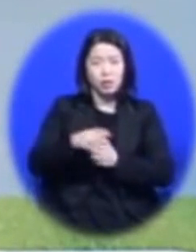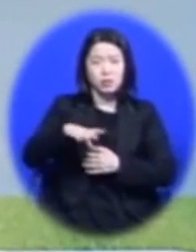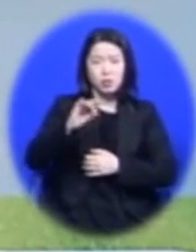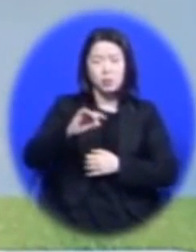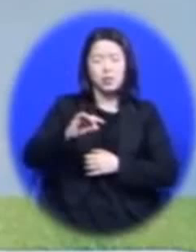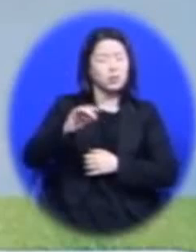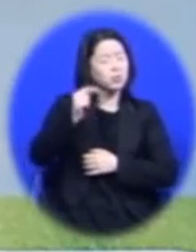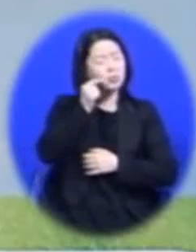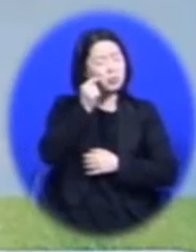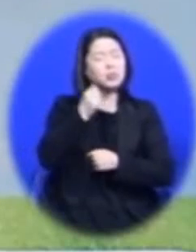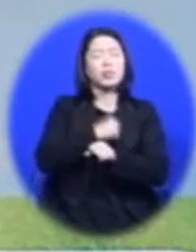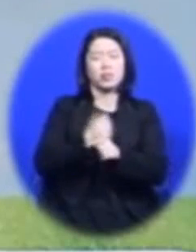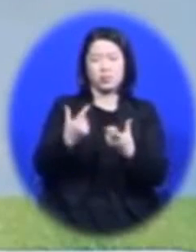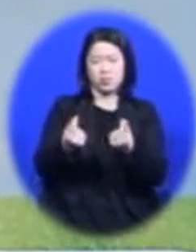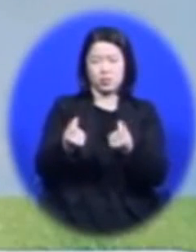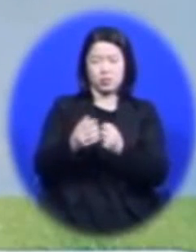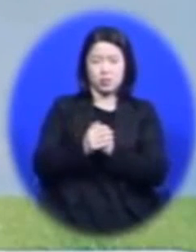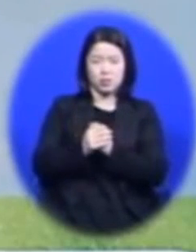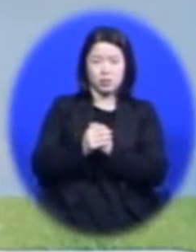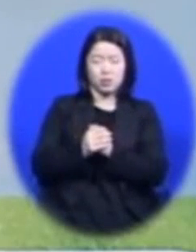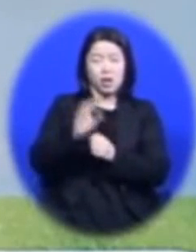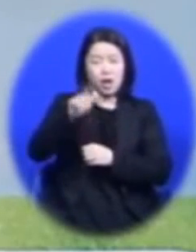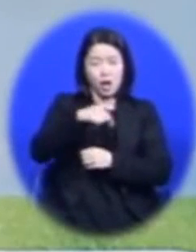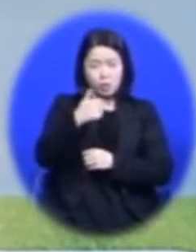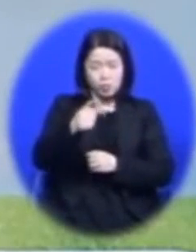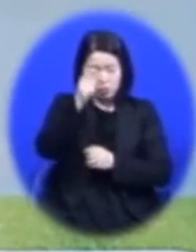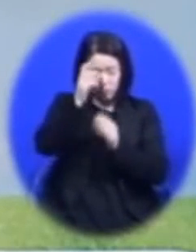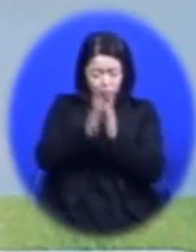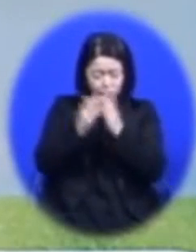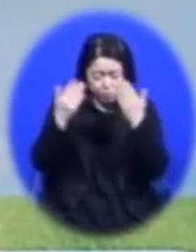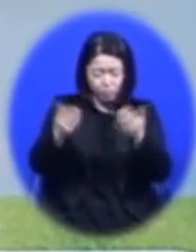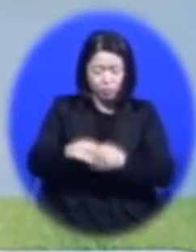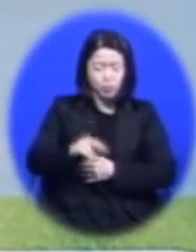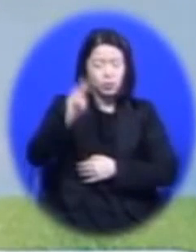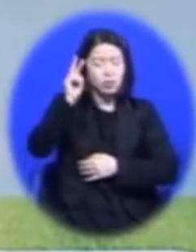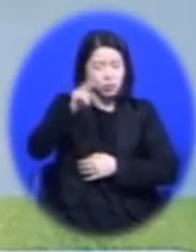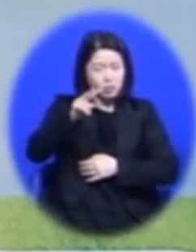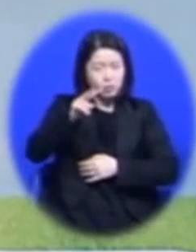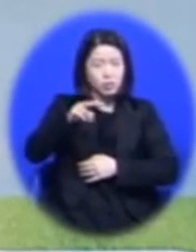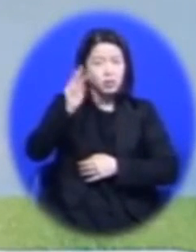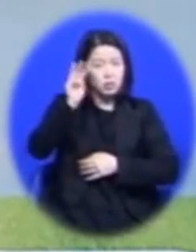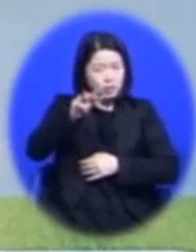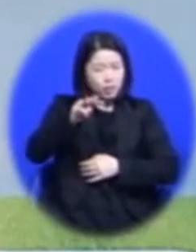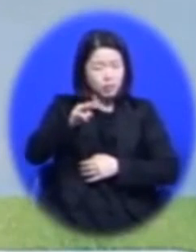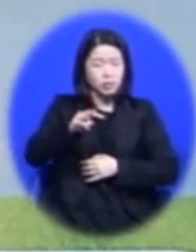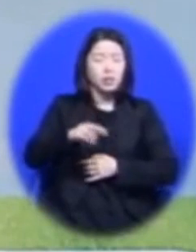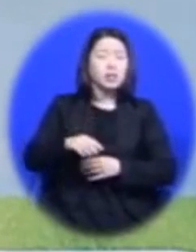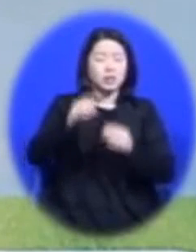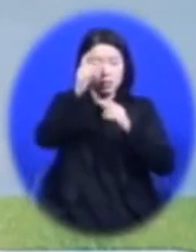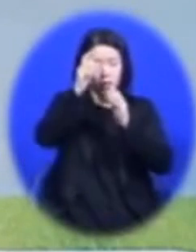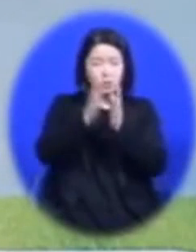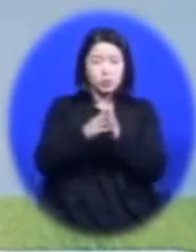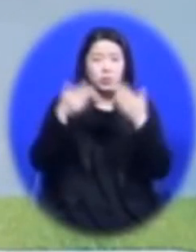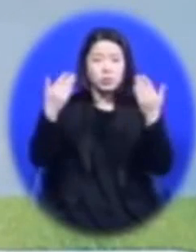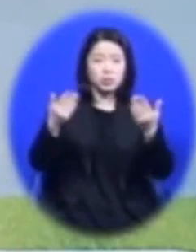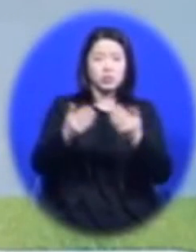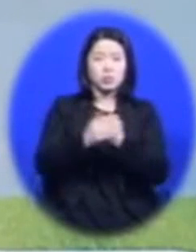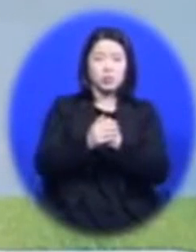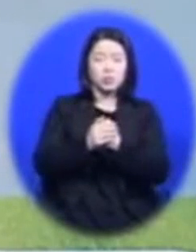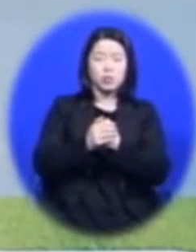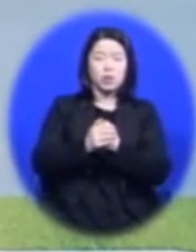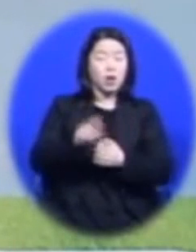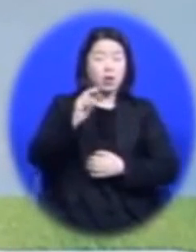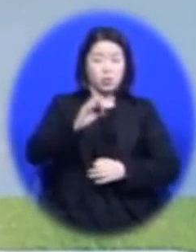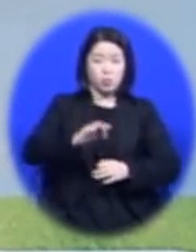것 같았어요. 하루를 기도하고 이틀을 기도하고 사흘을 기도하고